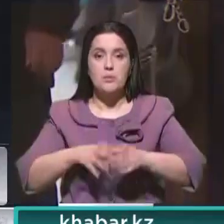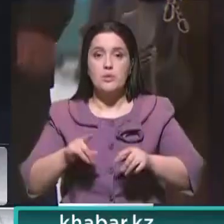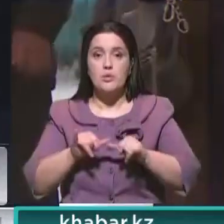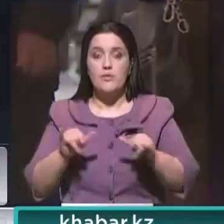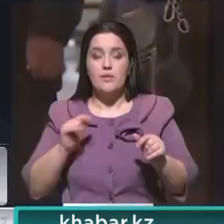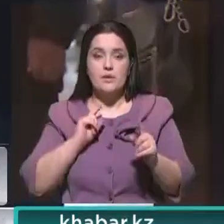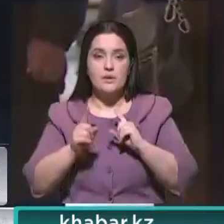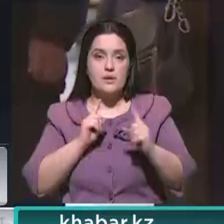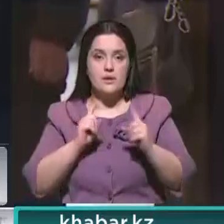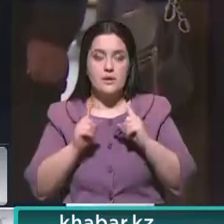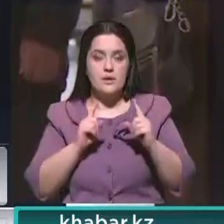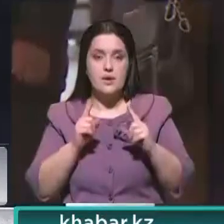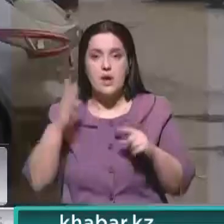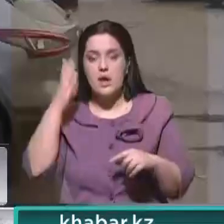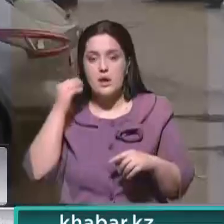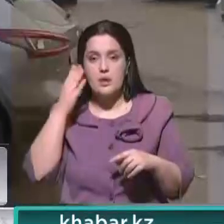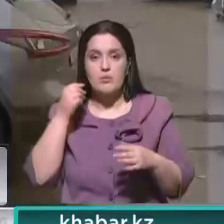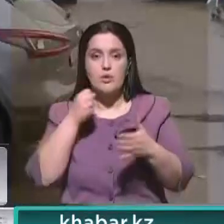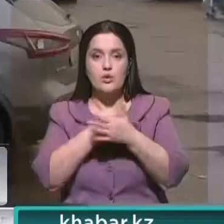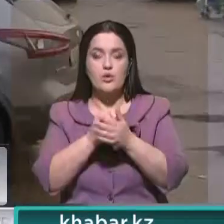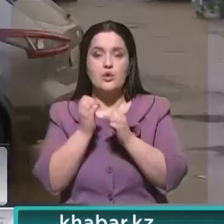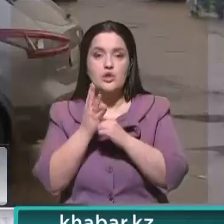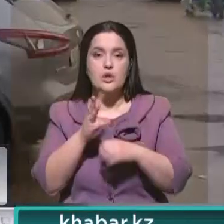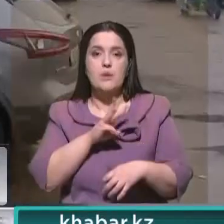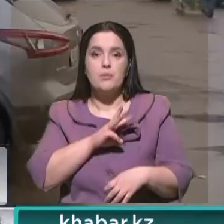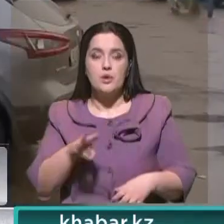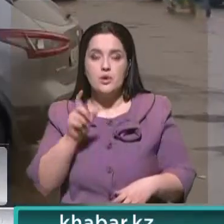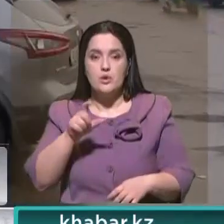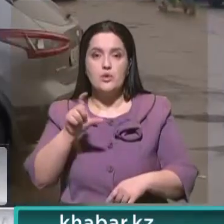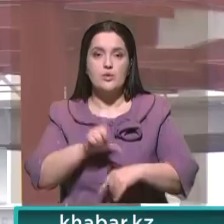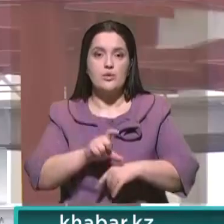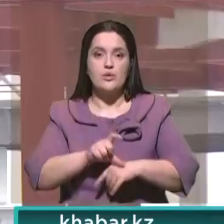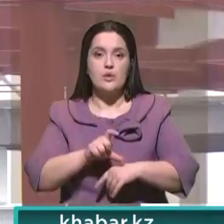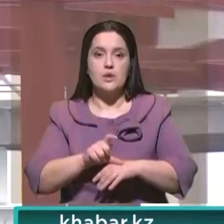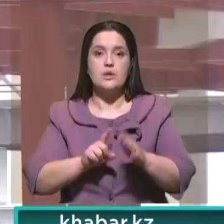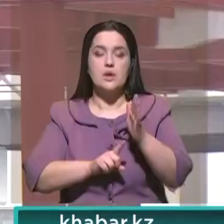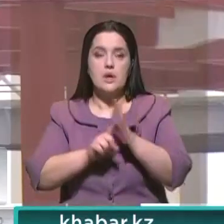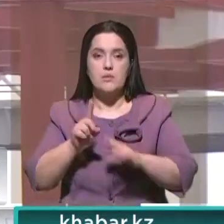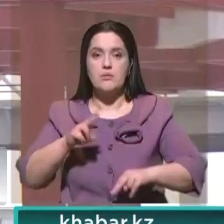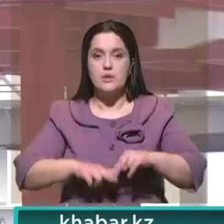пропускную способность воздушной гавани Алматы до 14 миллионов пассажиров, турецкий оператор приступил к